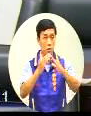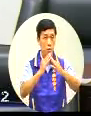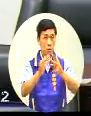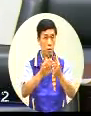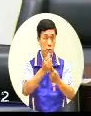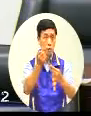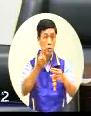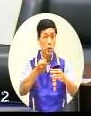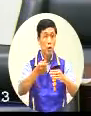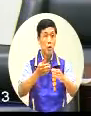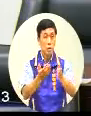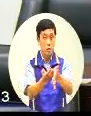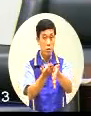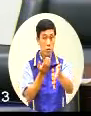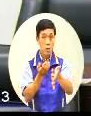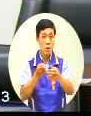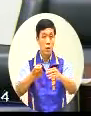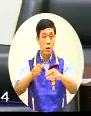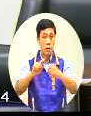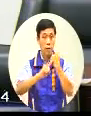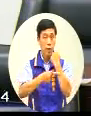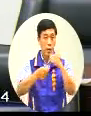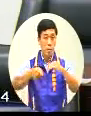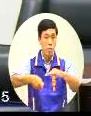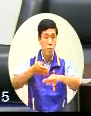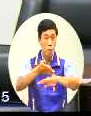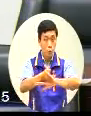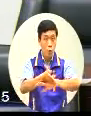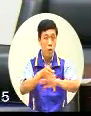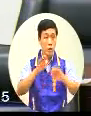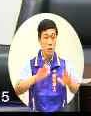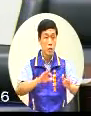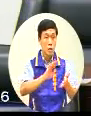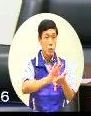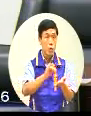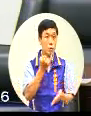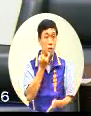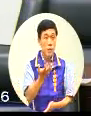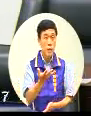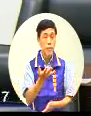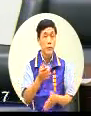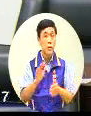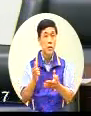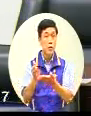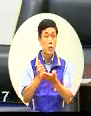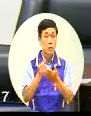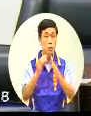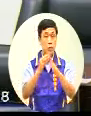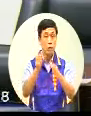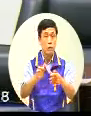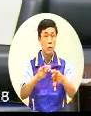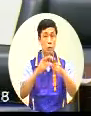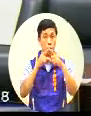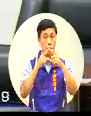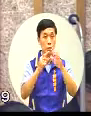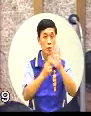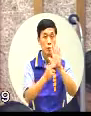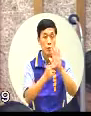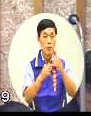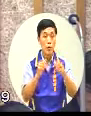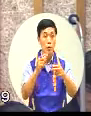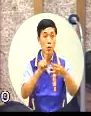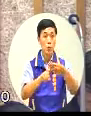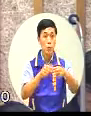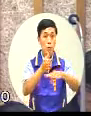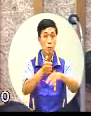的法案，是不是可以续用到我们现在？公务局局长可以答复吗？ 请局长回答。 啊，谢谢主席哦，